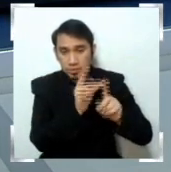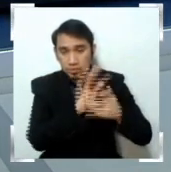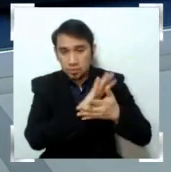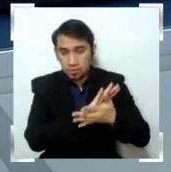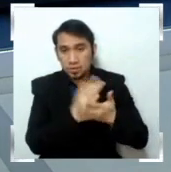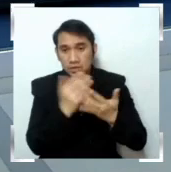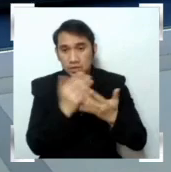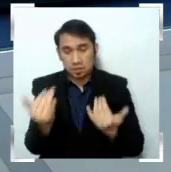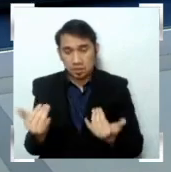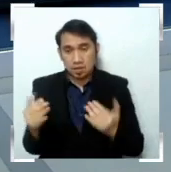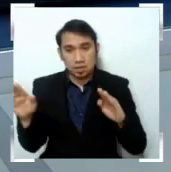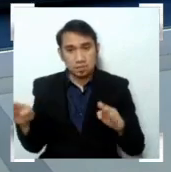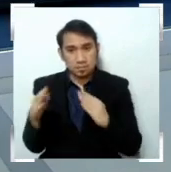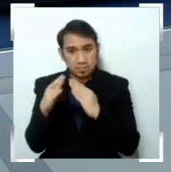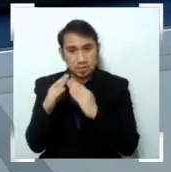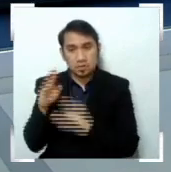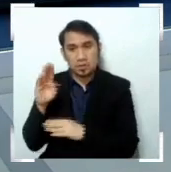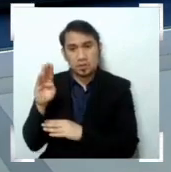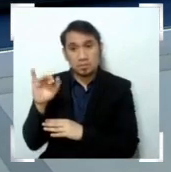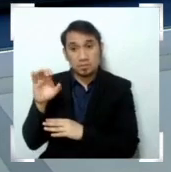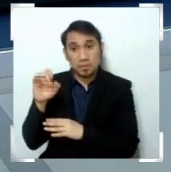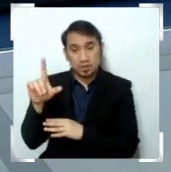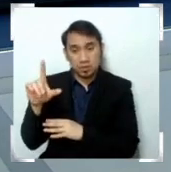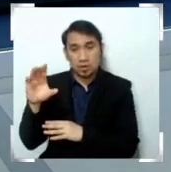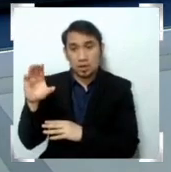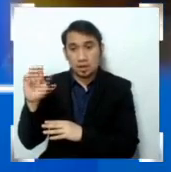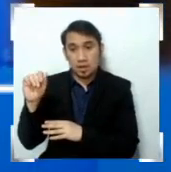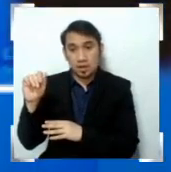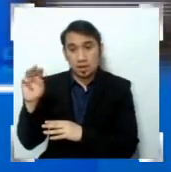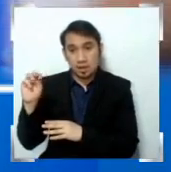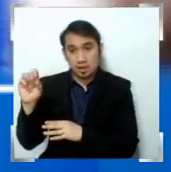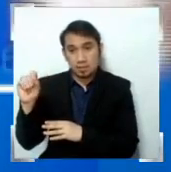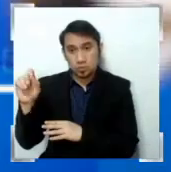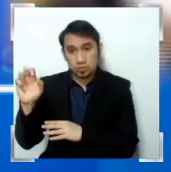ng isang fraternity. Saksi, si Sandra Aguinaldo.